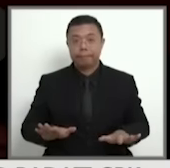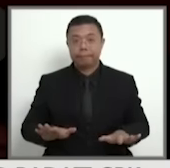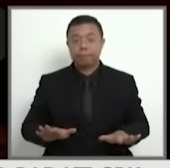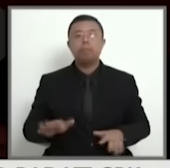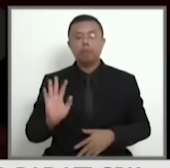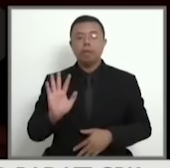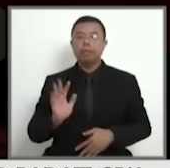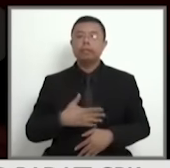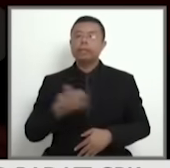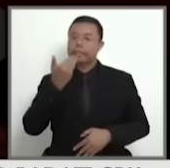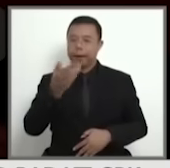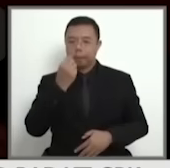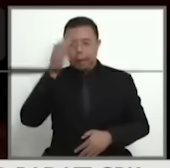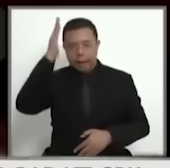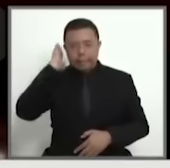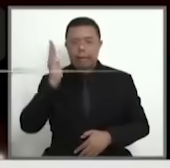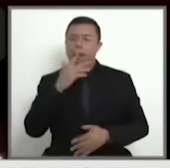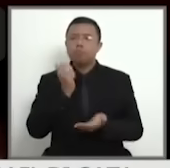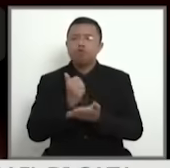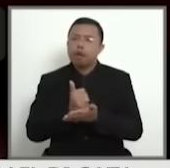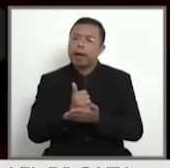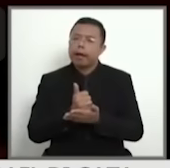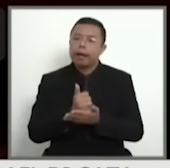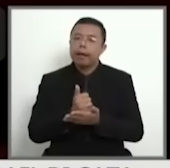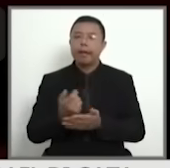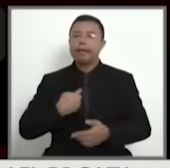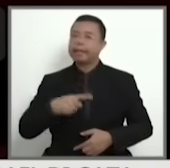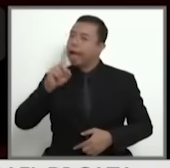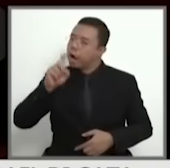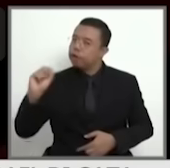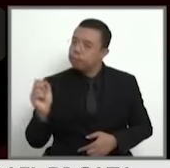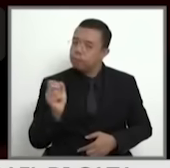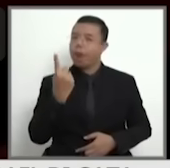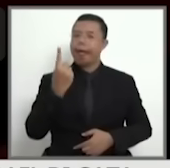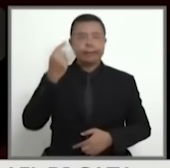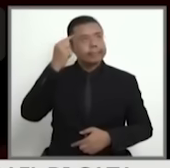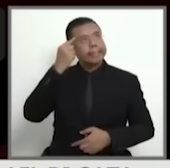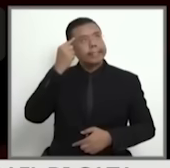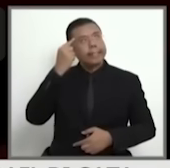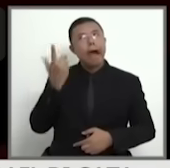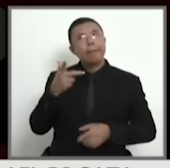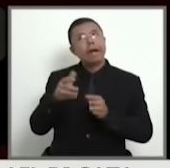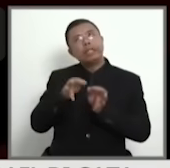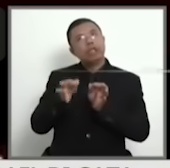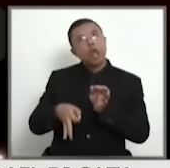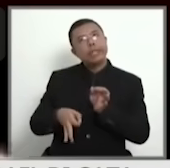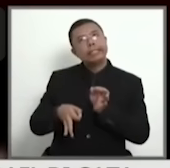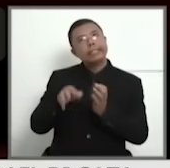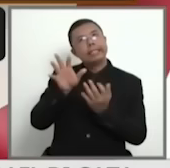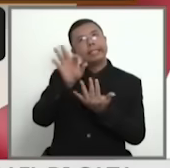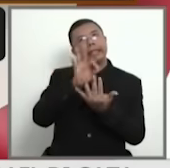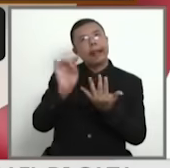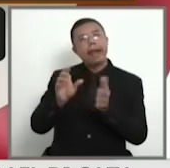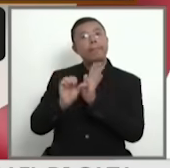i terima kasih Pak Ganjar dan yang dibutuhkan juga Pak Ganjar kita harus mulai memikirkan opsi bahwa bantuan